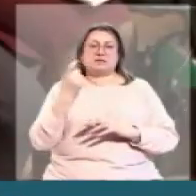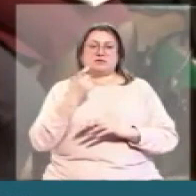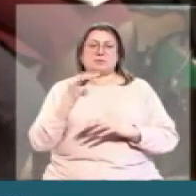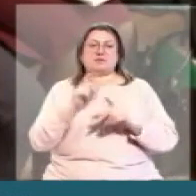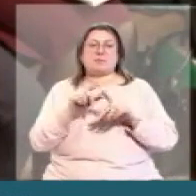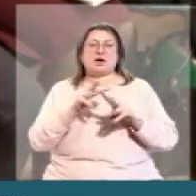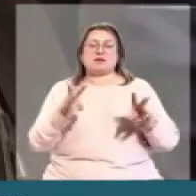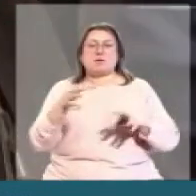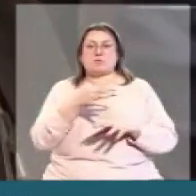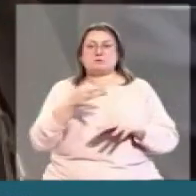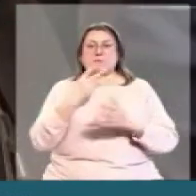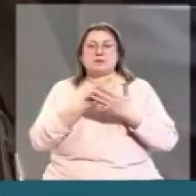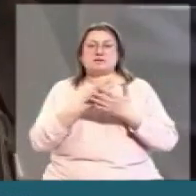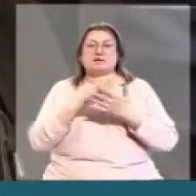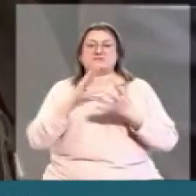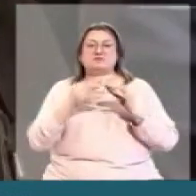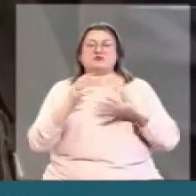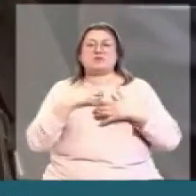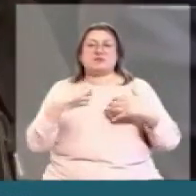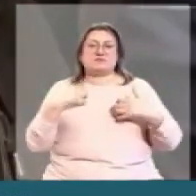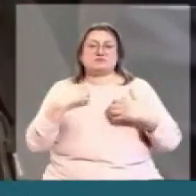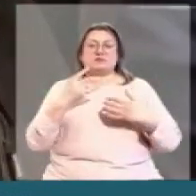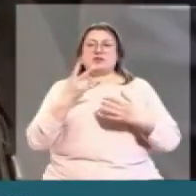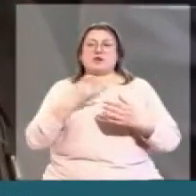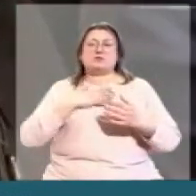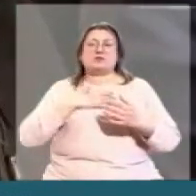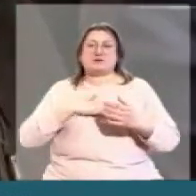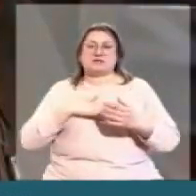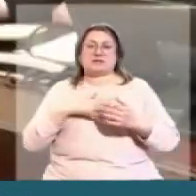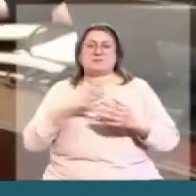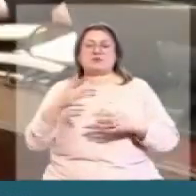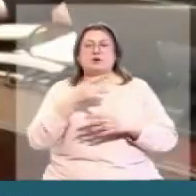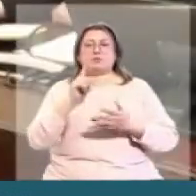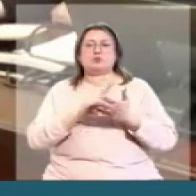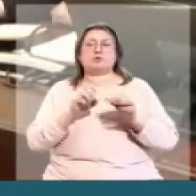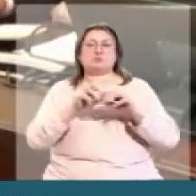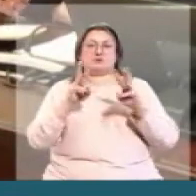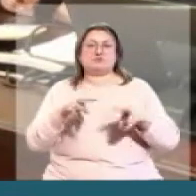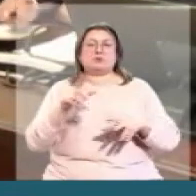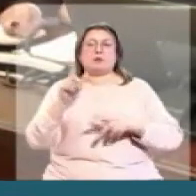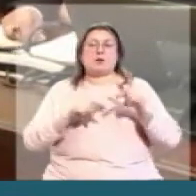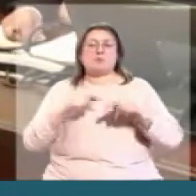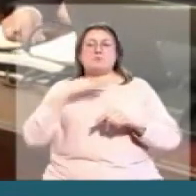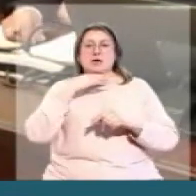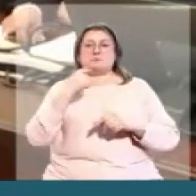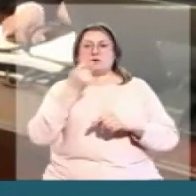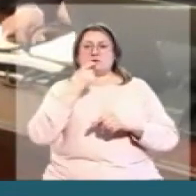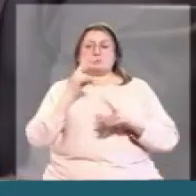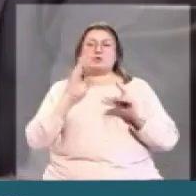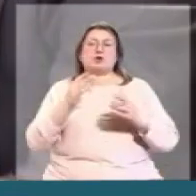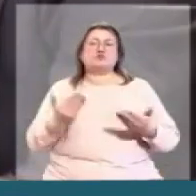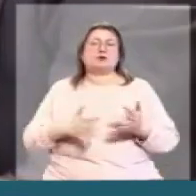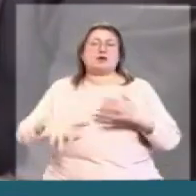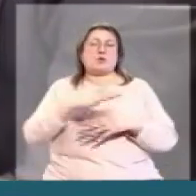по словам акима области, показатели в сфере животноводства неудовлетворительны. Регион должен обеспечивать молоком, мясом и яйцом не только